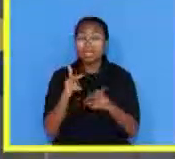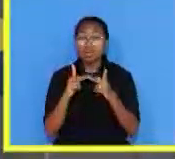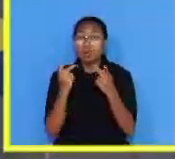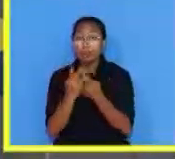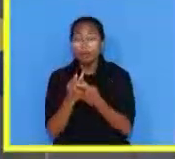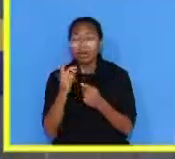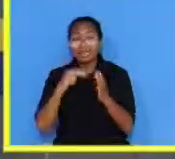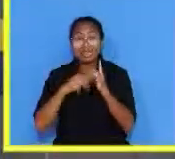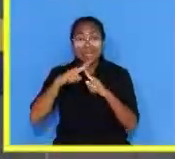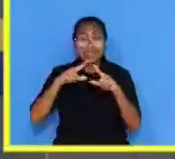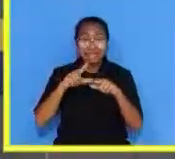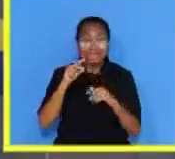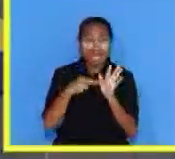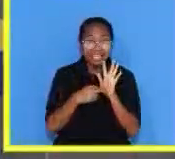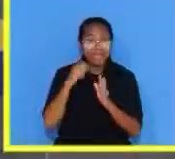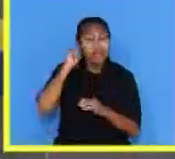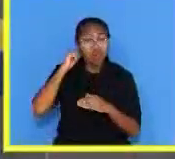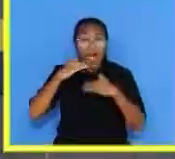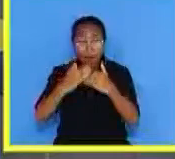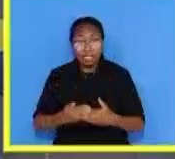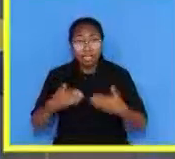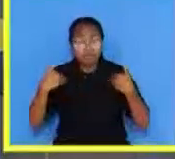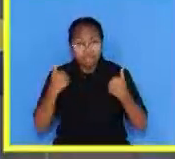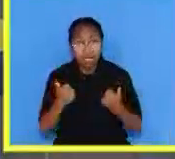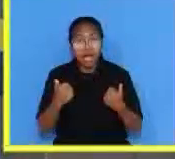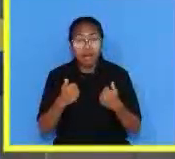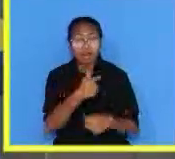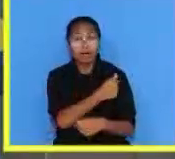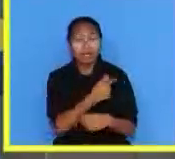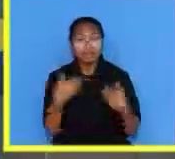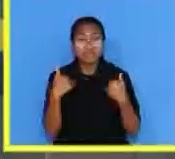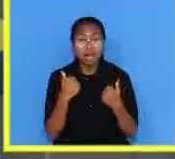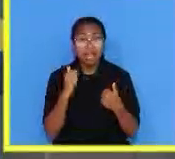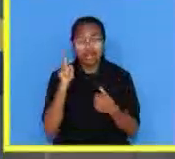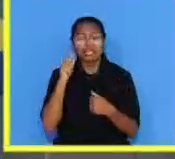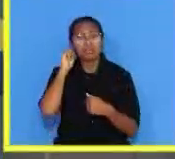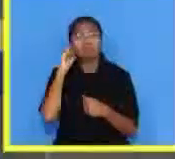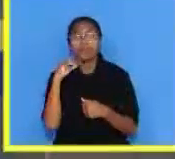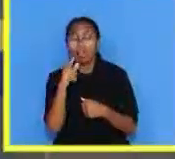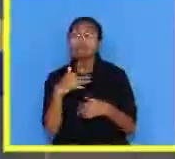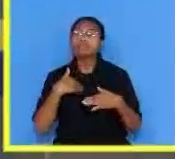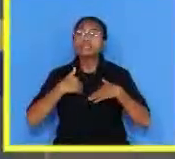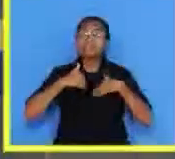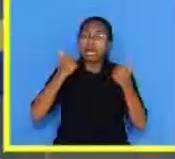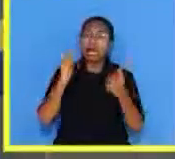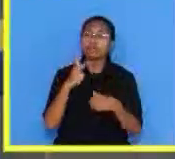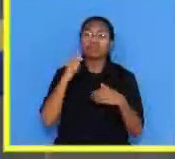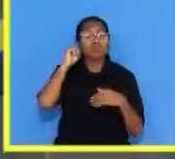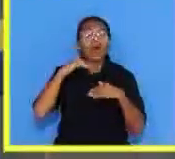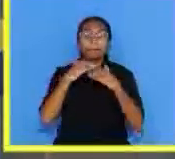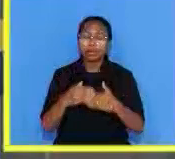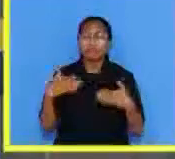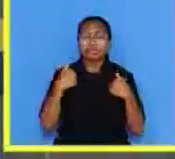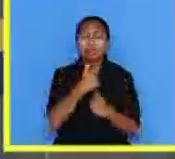hamil ini apakah boleh mendapatkan vaksinasi? Tadi mungkin Ibu sudah menyinggung bahwa memang ibu hamil dan juga komorbid ini bisa divaksin.